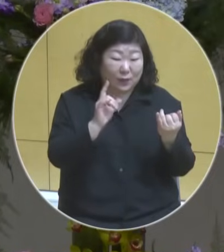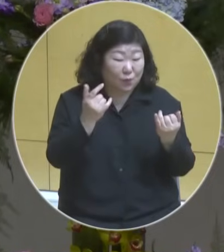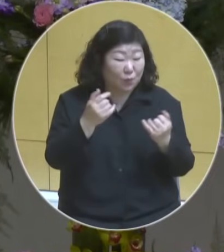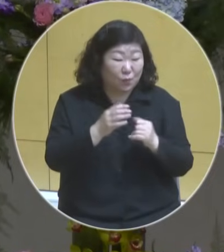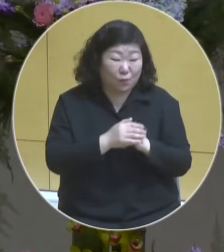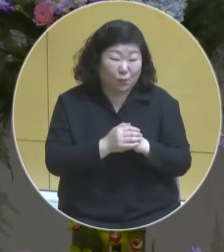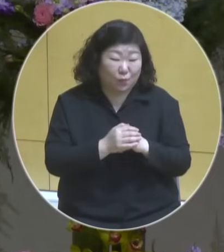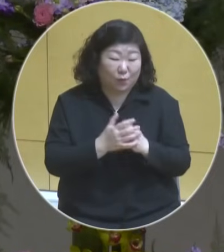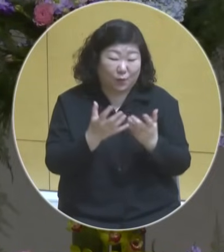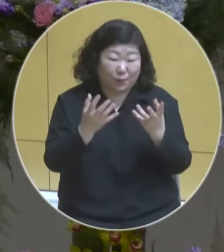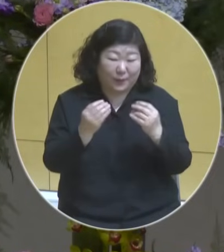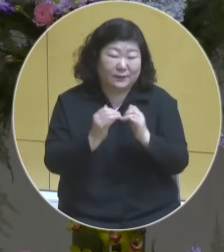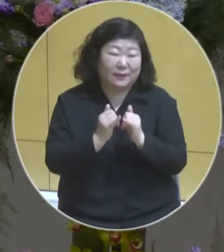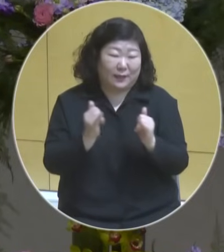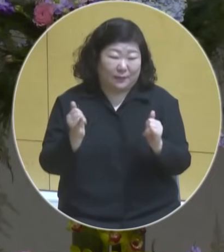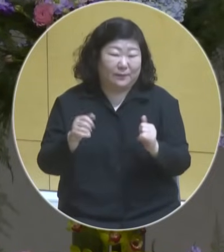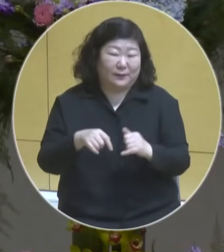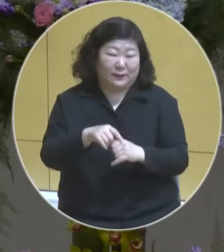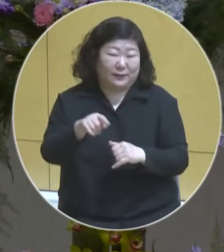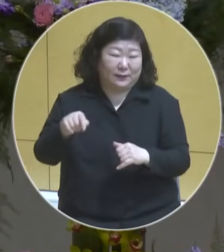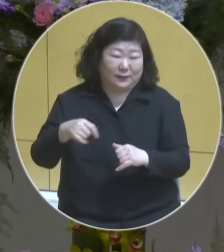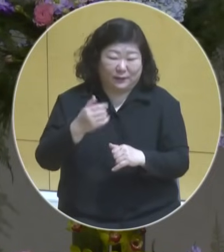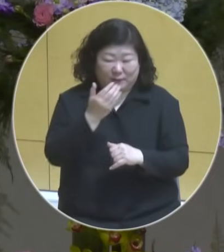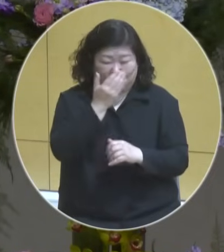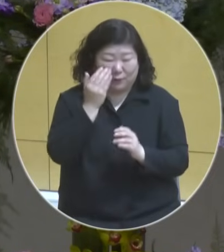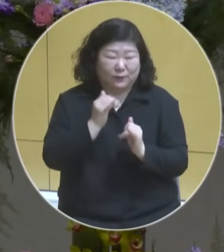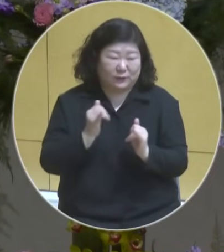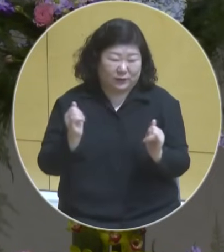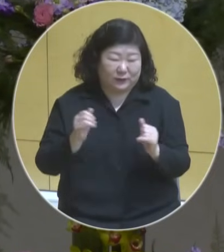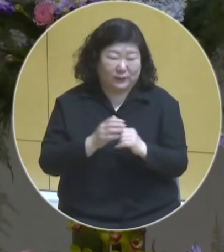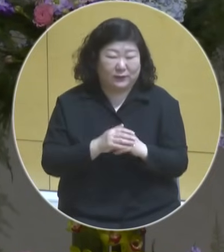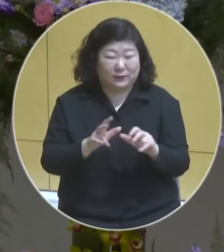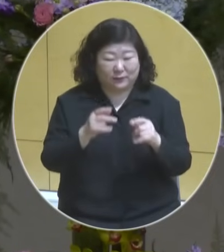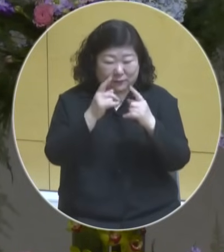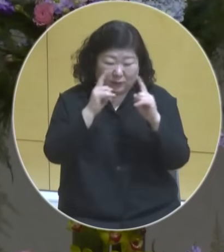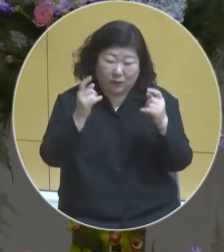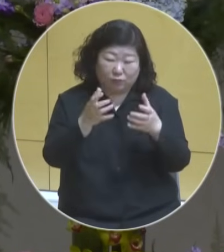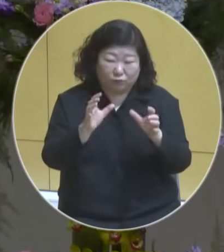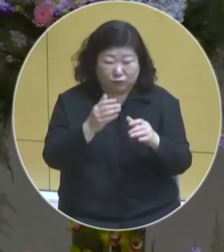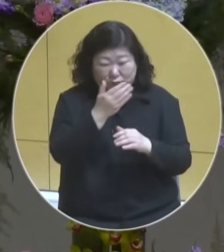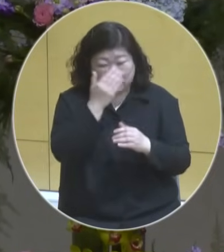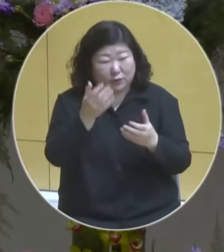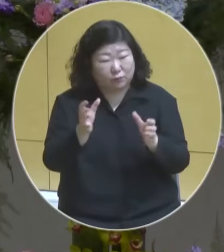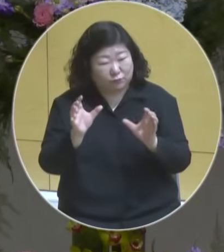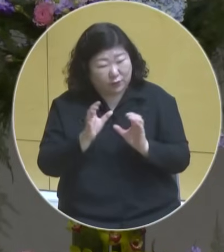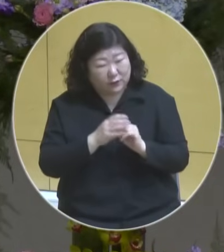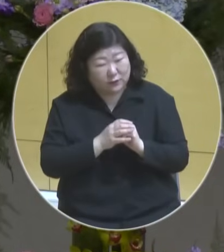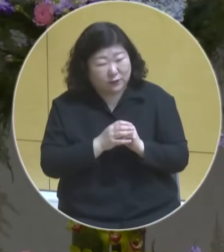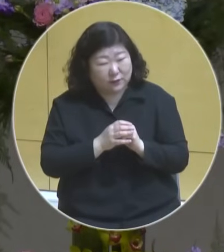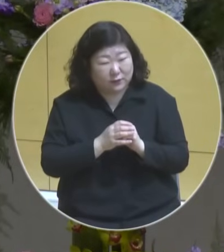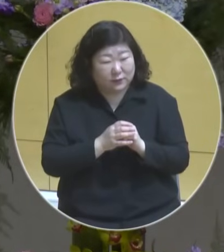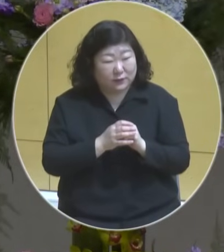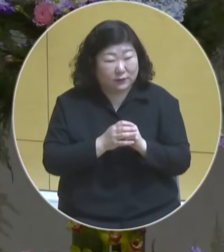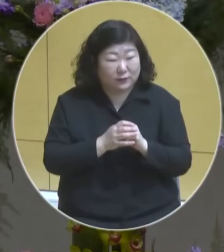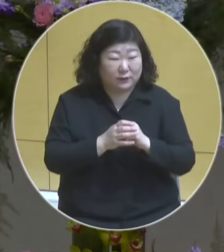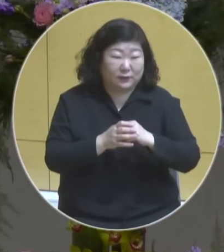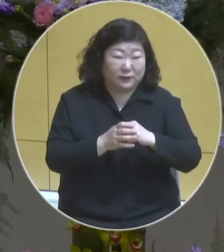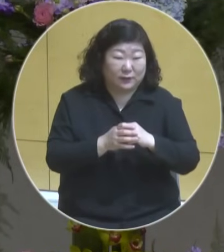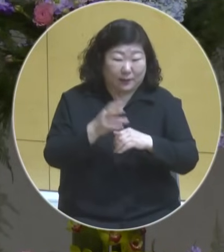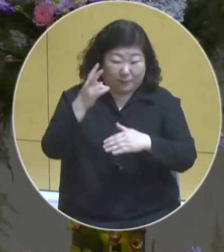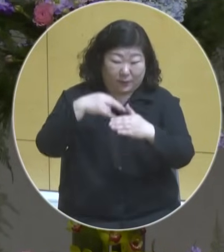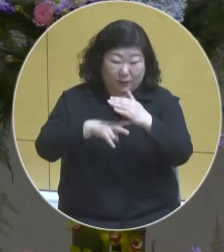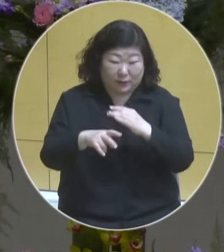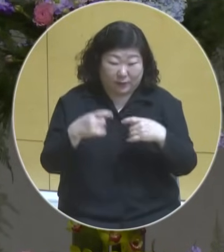아니라 많은 사람들이 많은 우리 젊은이들이 지금 대학 부나 청년부에서이 비전 트립을 갖다 오 난